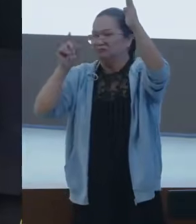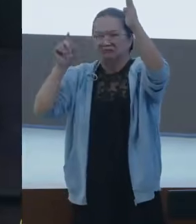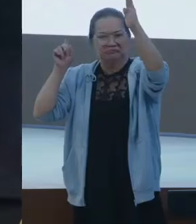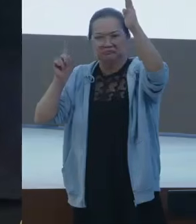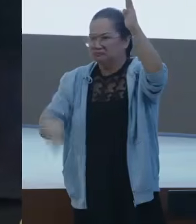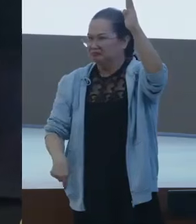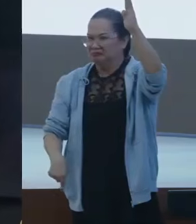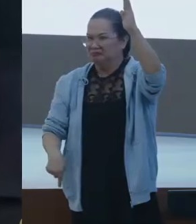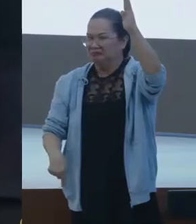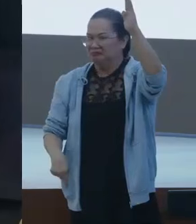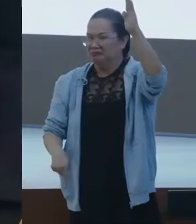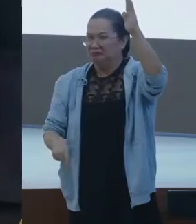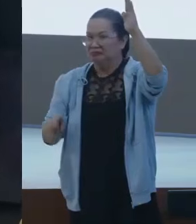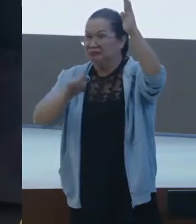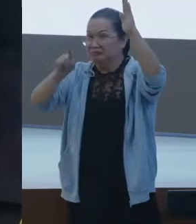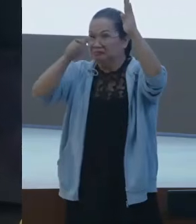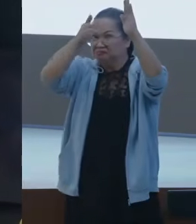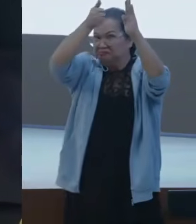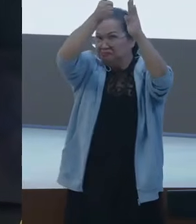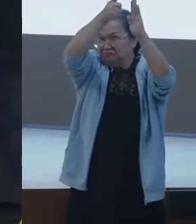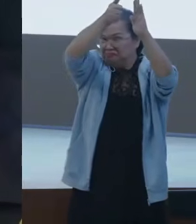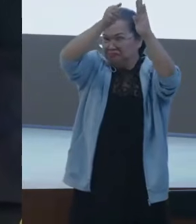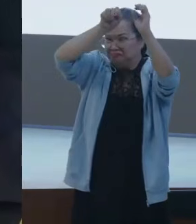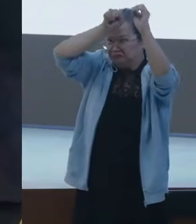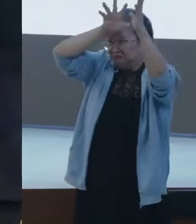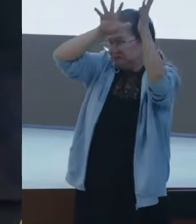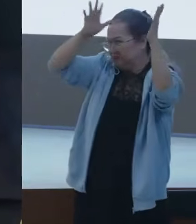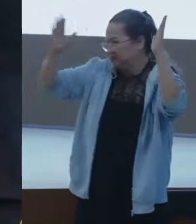unless the Father draws him.